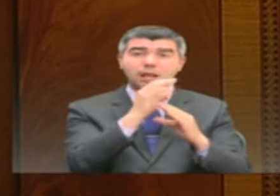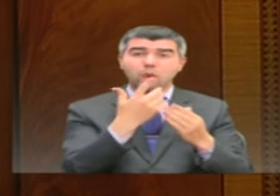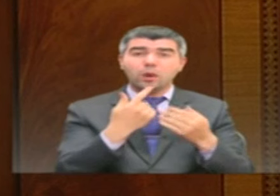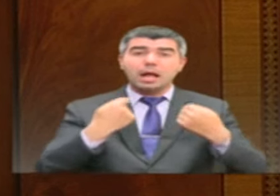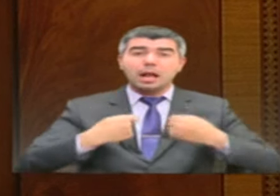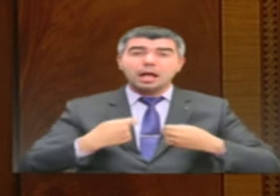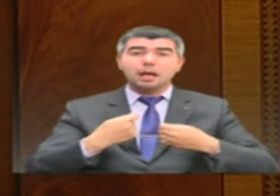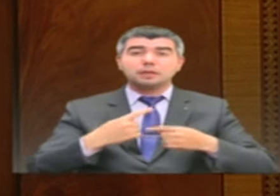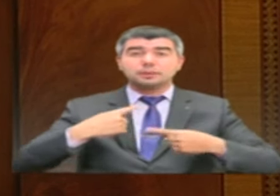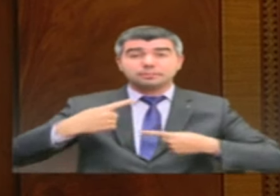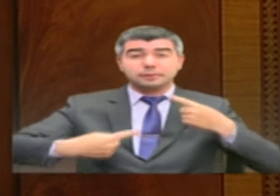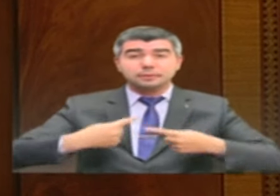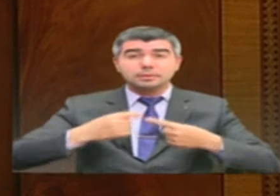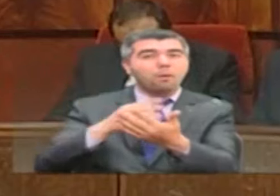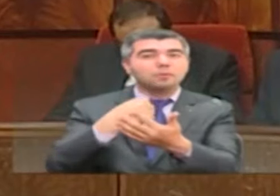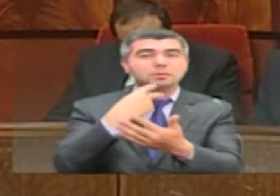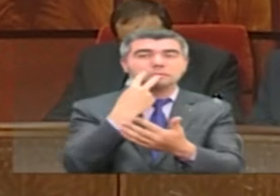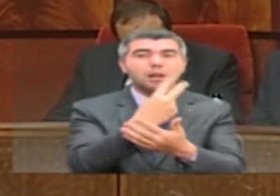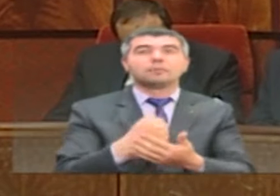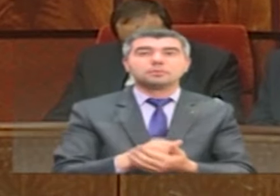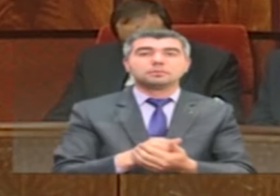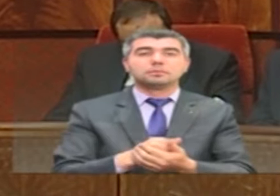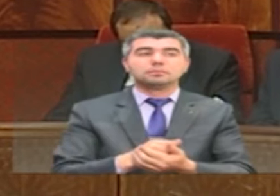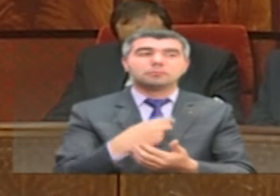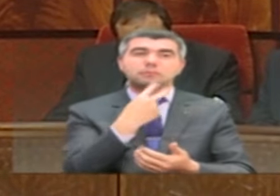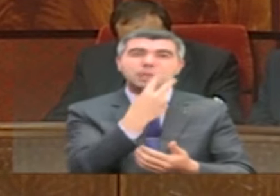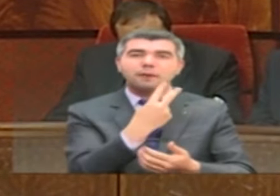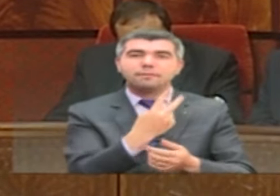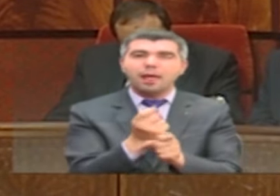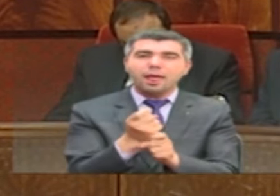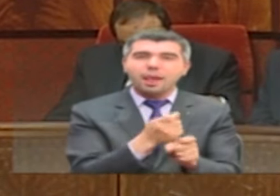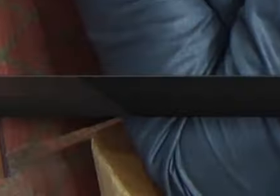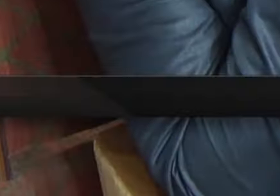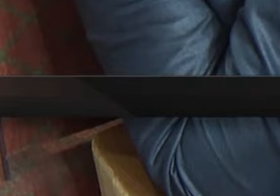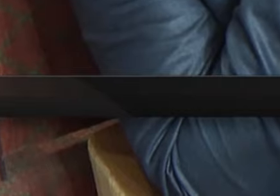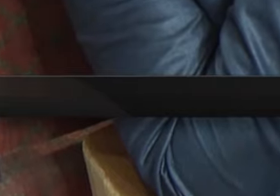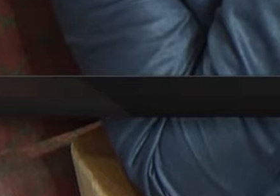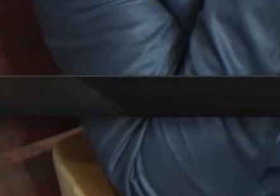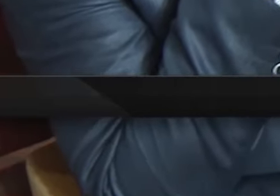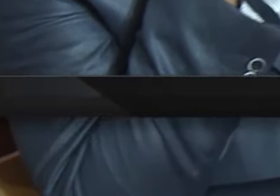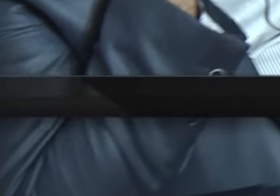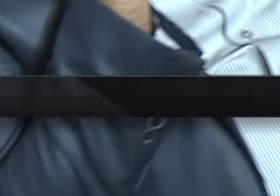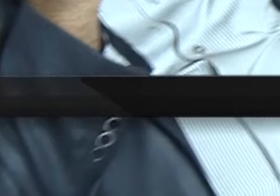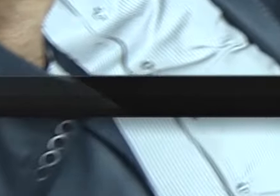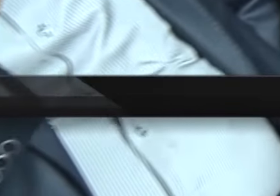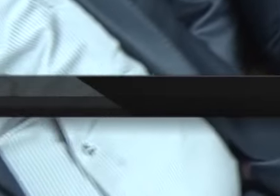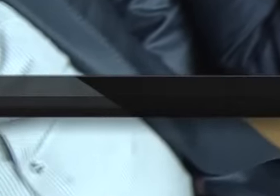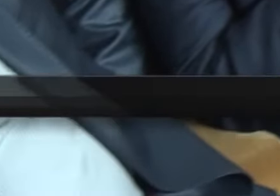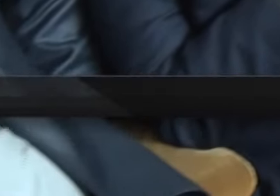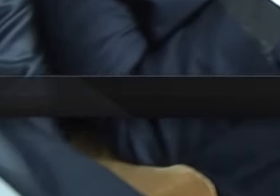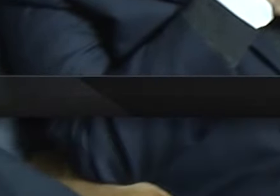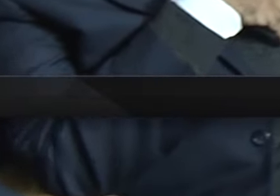فاقد للبوصله نظرا لغياب الكفاءات داخل هياكله موقف اخر بات